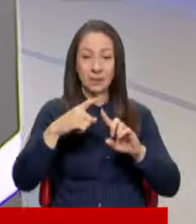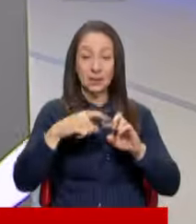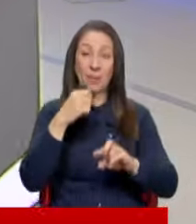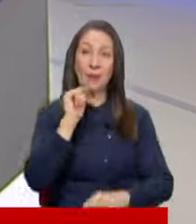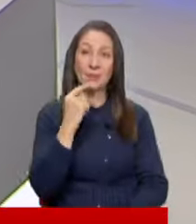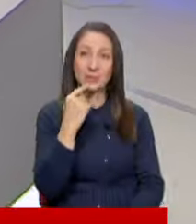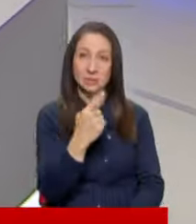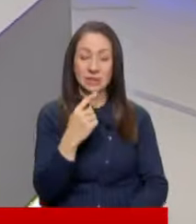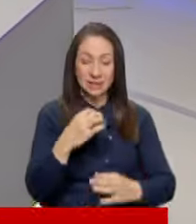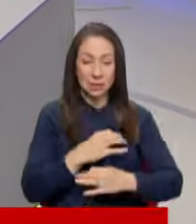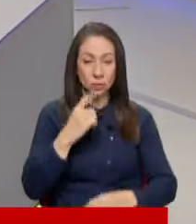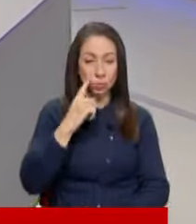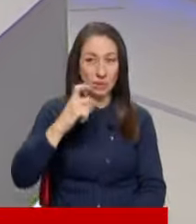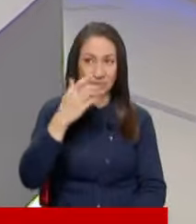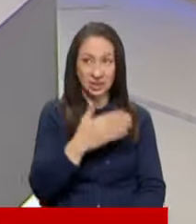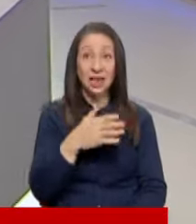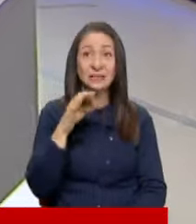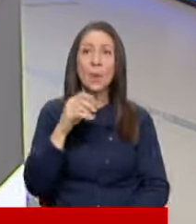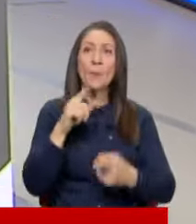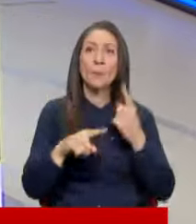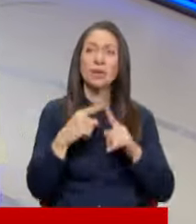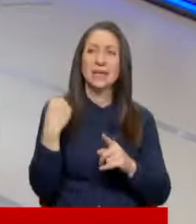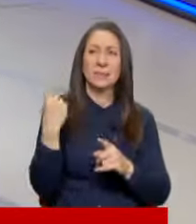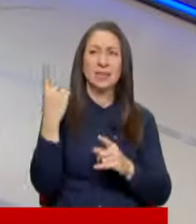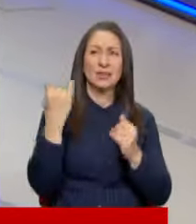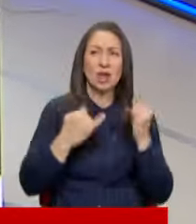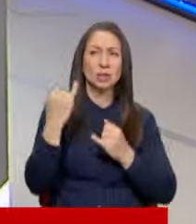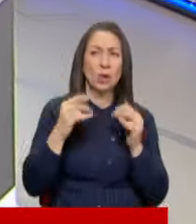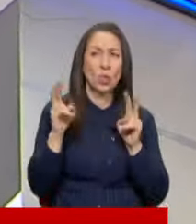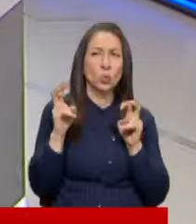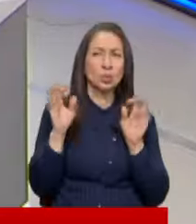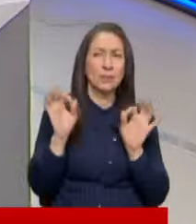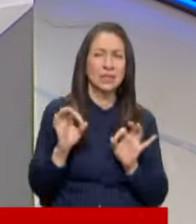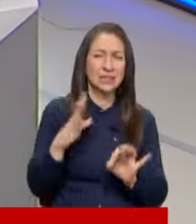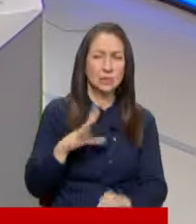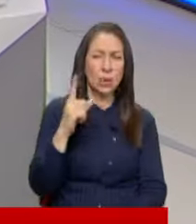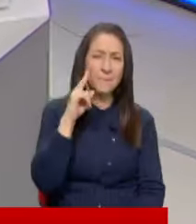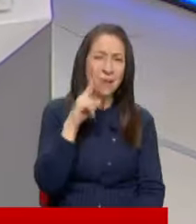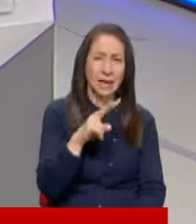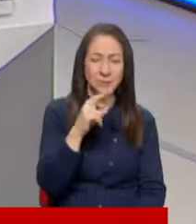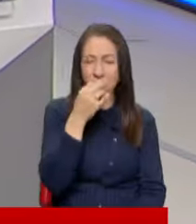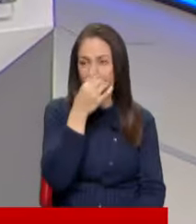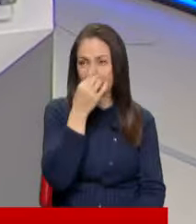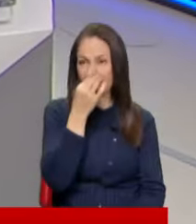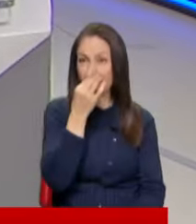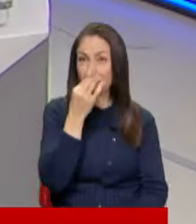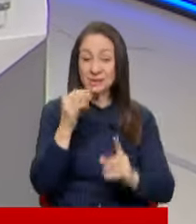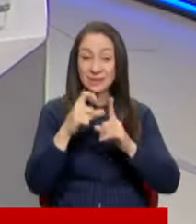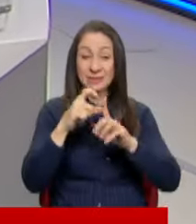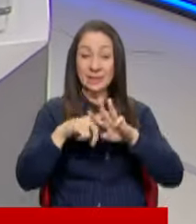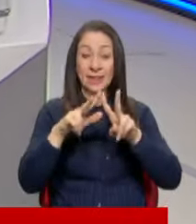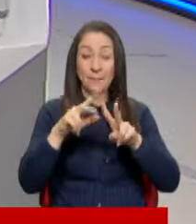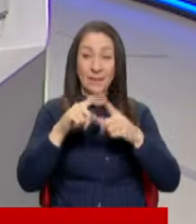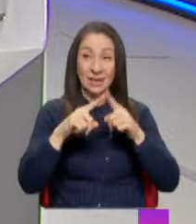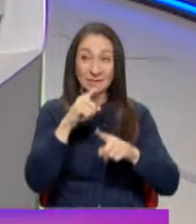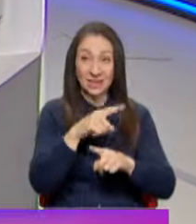ifadesiyle de Sayın cumhurbaşkanına şimdi Siyasette yeni bir tartışma konusu da başladı isterseniz ona da Bir bakalım Eee den Parti